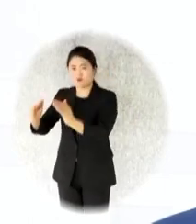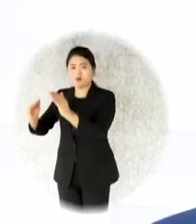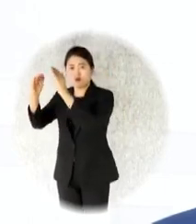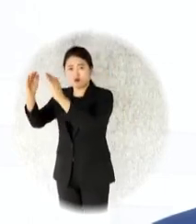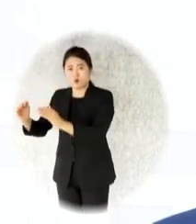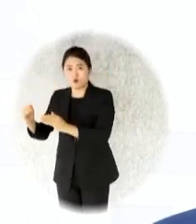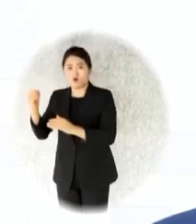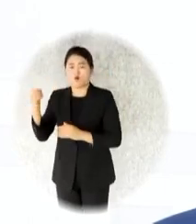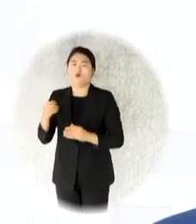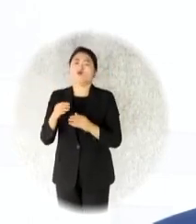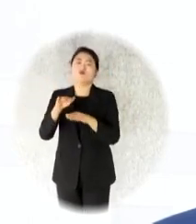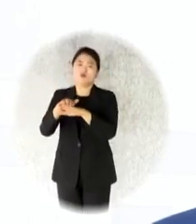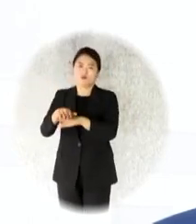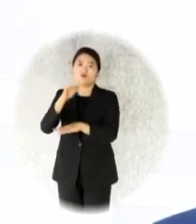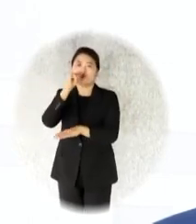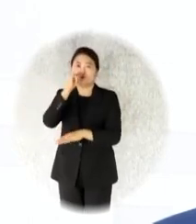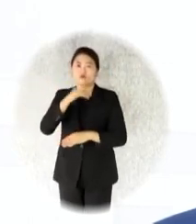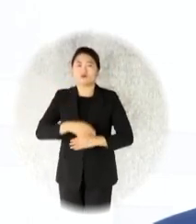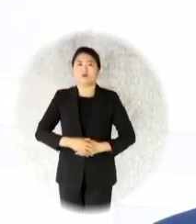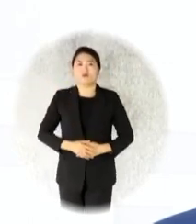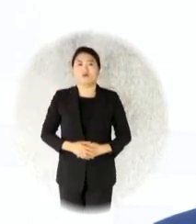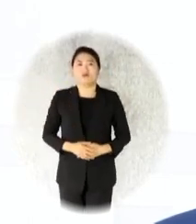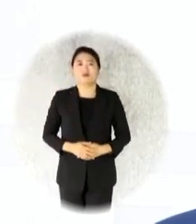시비를 하는 듯 했습니다